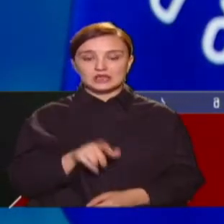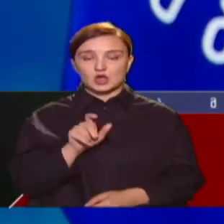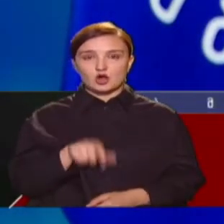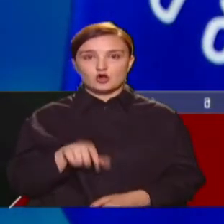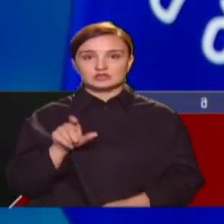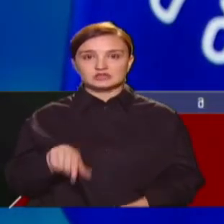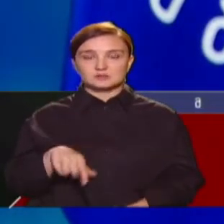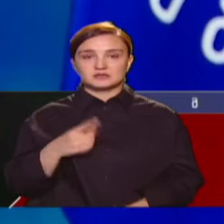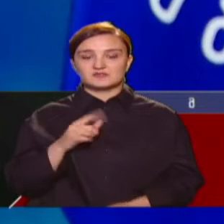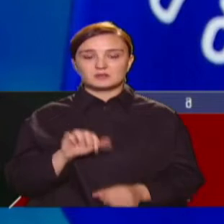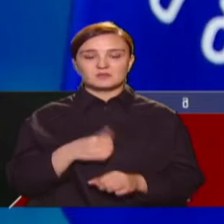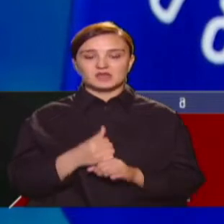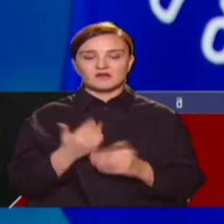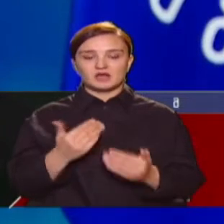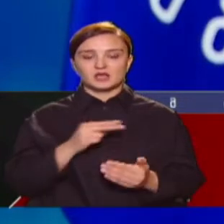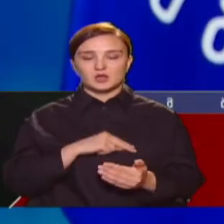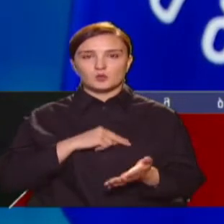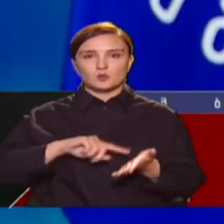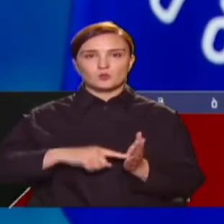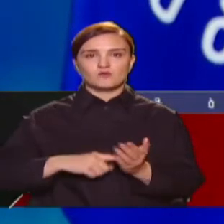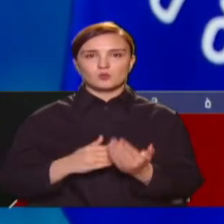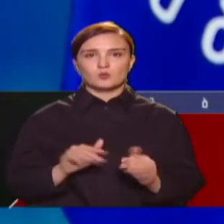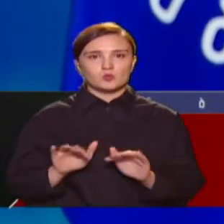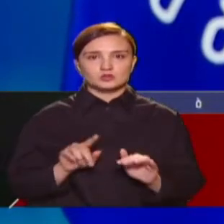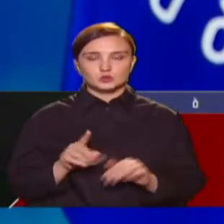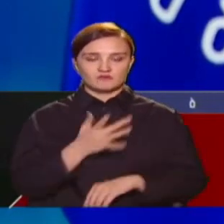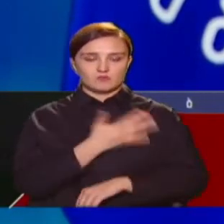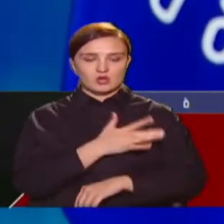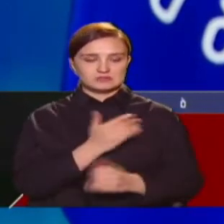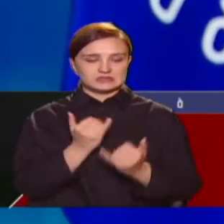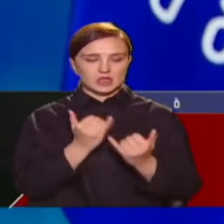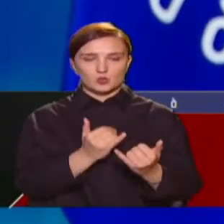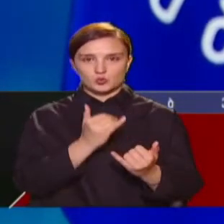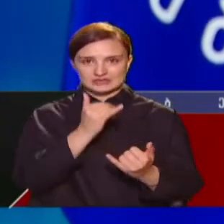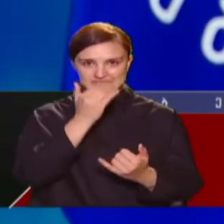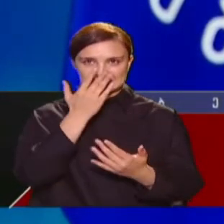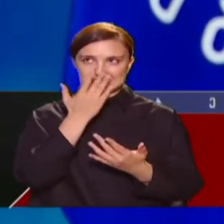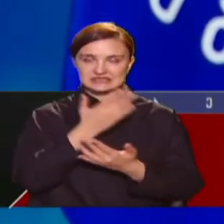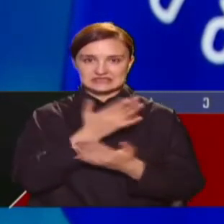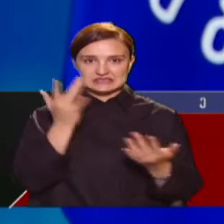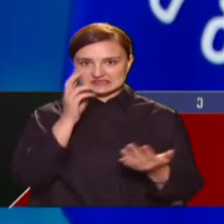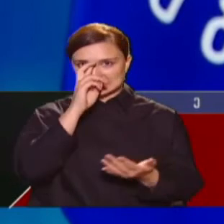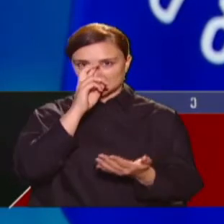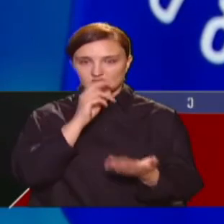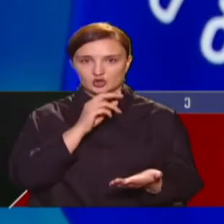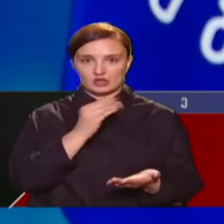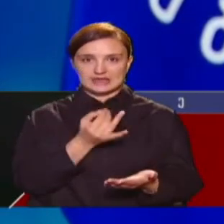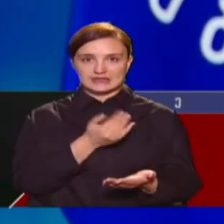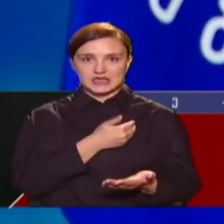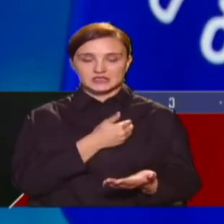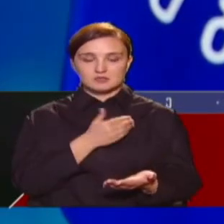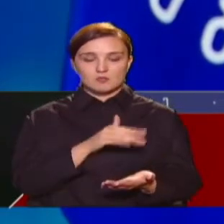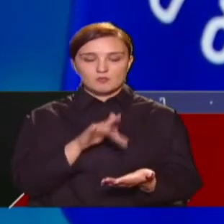პოლიტიკოსების პირველი უმთავრესი ფუნქცია არის, რომ ისინი მოემსახურონ საჯარო ინტერესებს, მოემსახურონ იმ საზოგადოებას, იმ